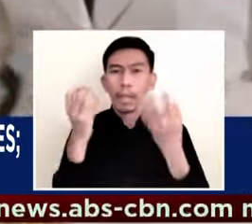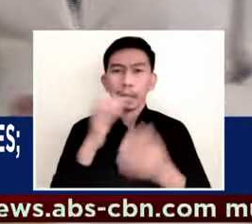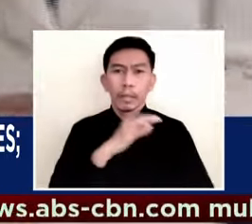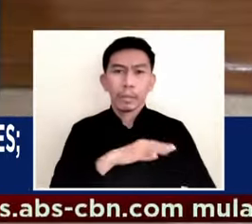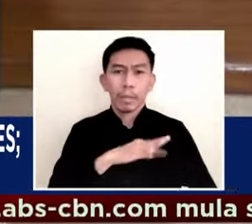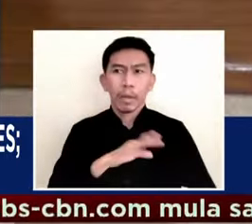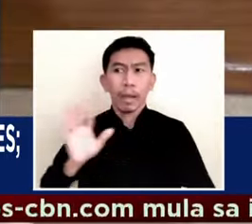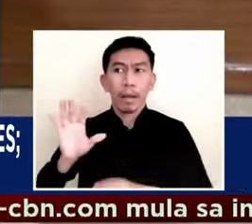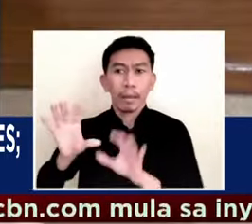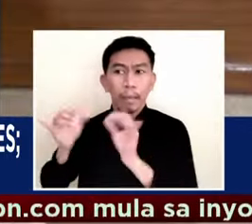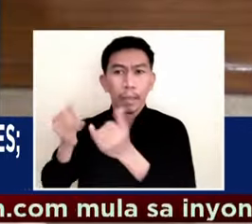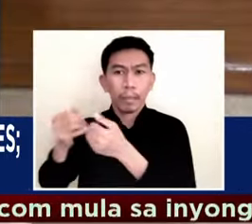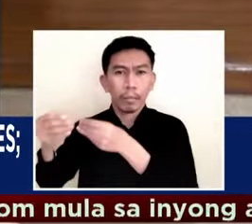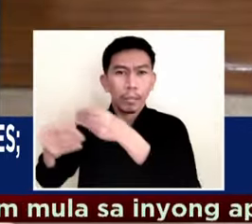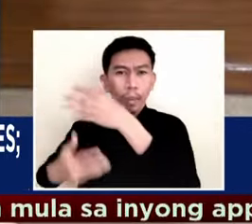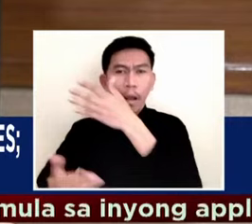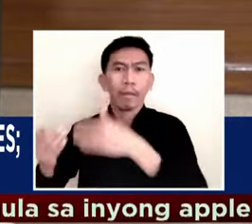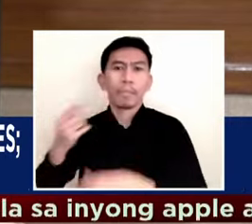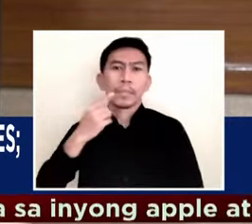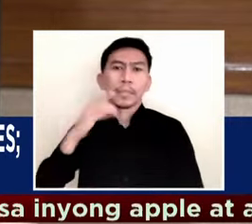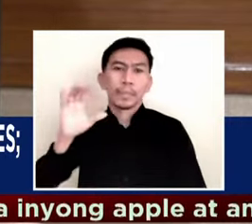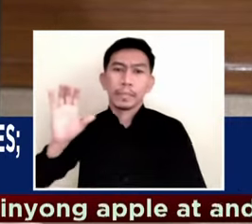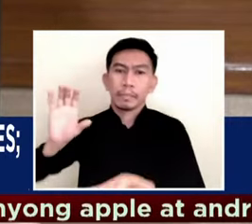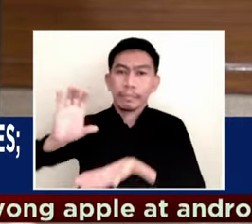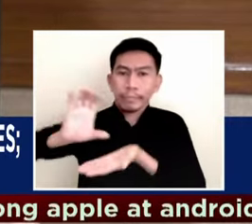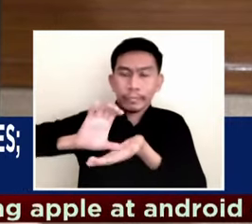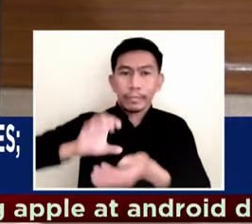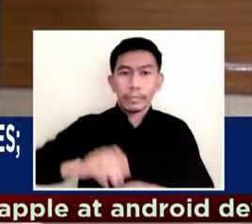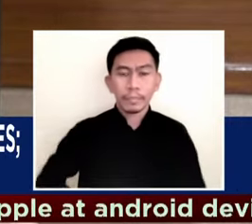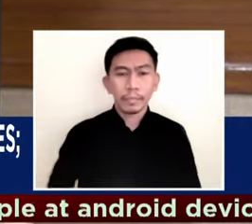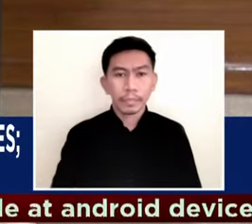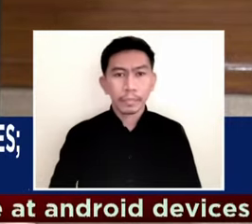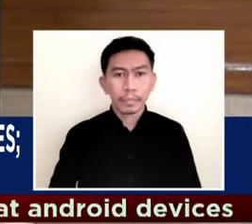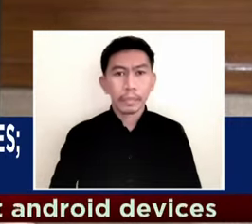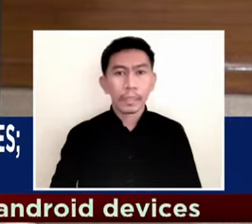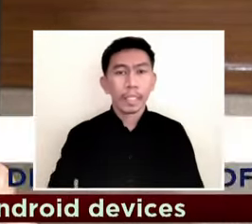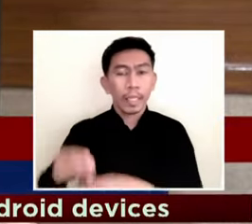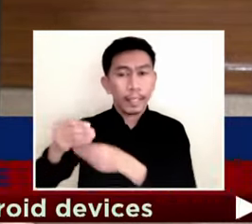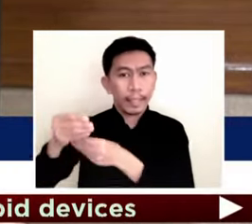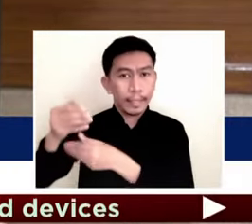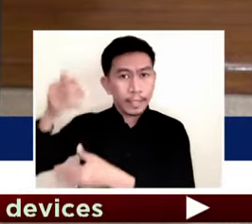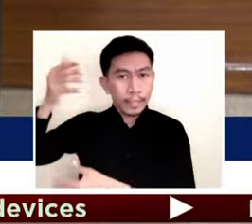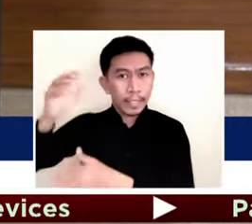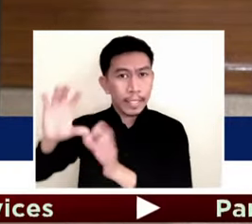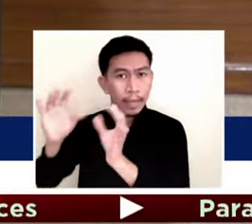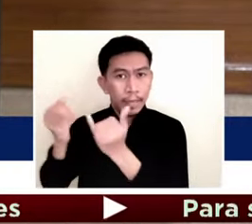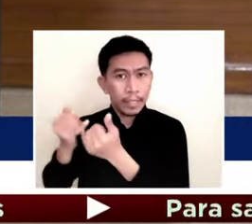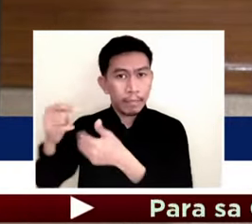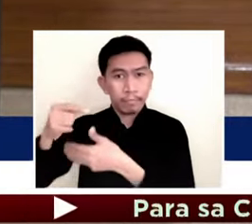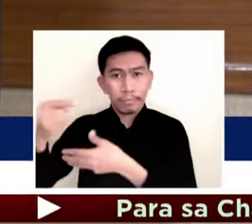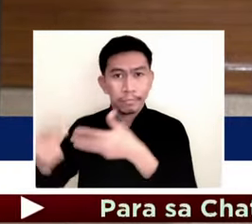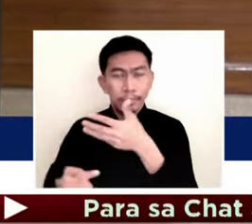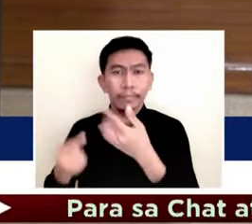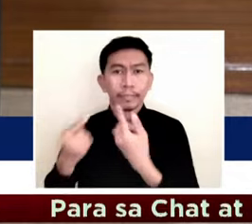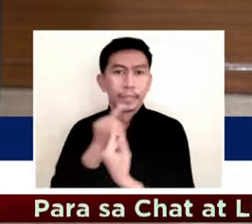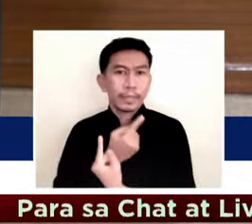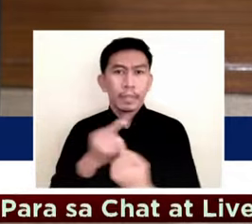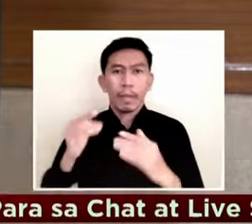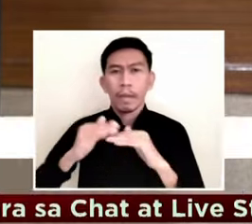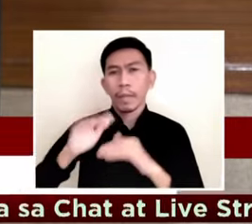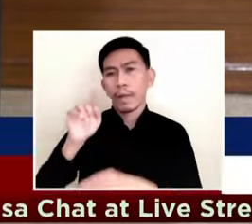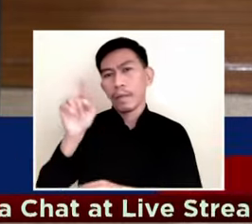naturang kumpanya. On this trip alone, these companies are announcing over $1 billion of